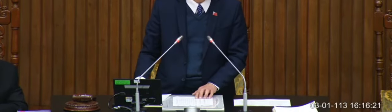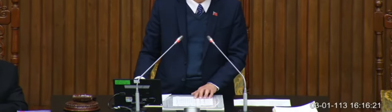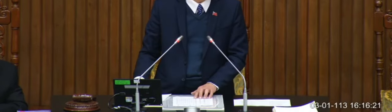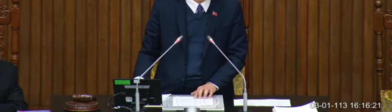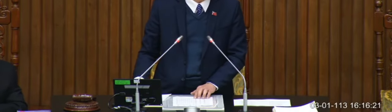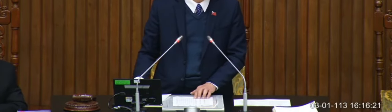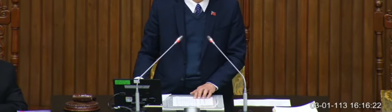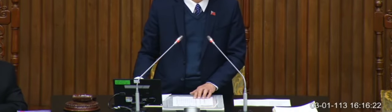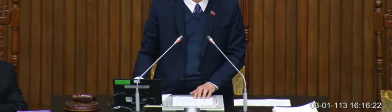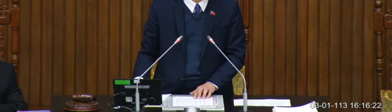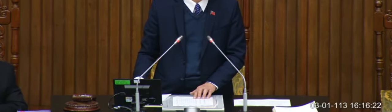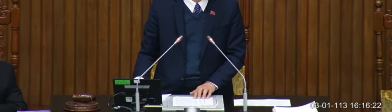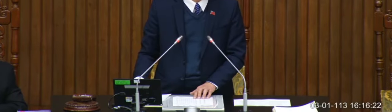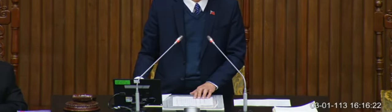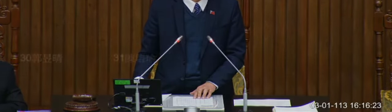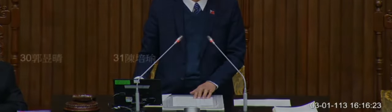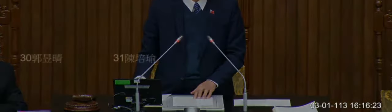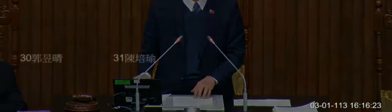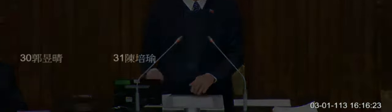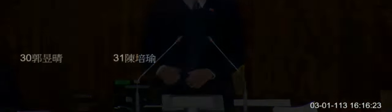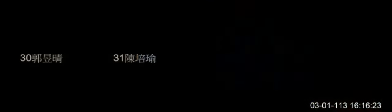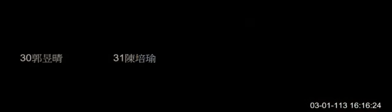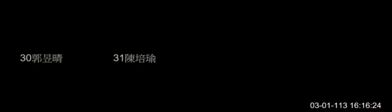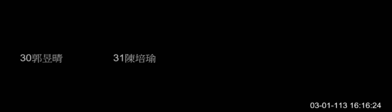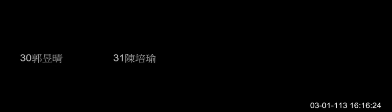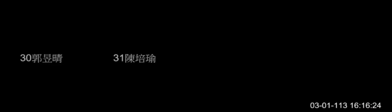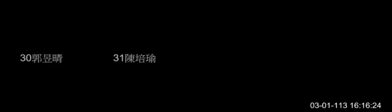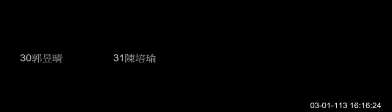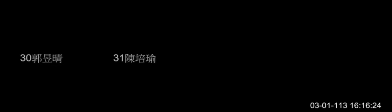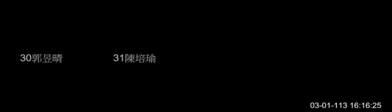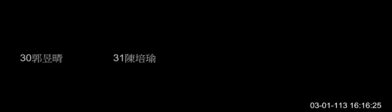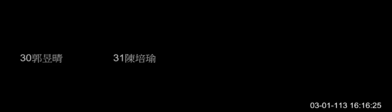委员建斌，请咨询。